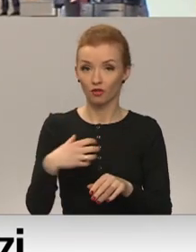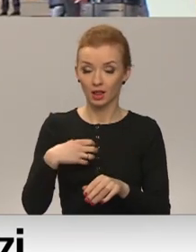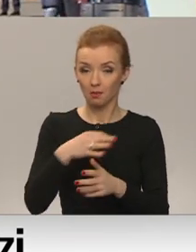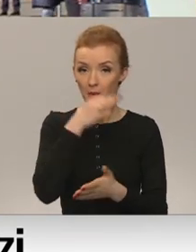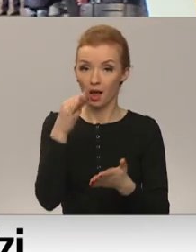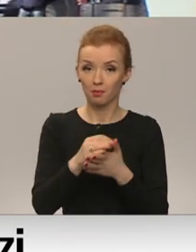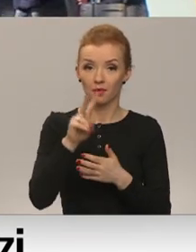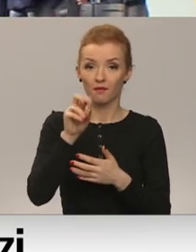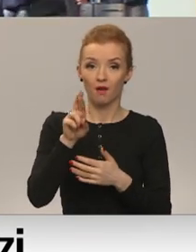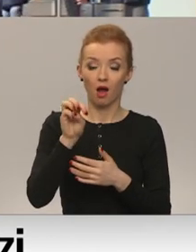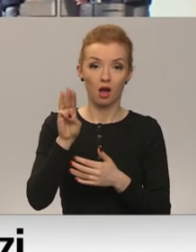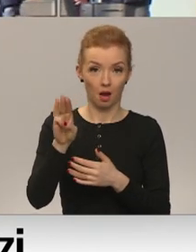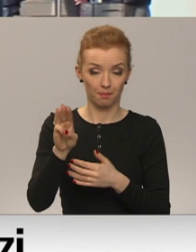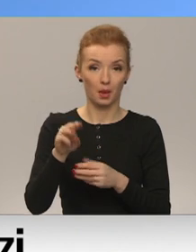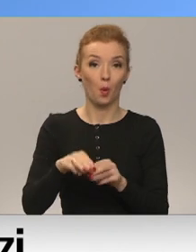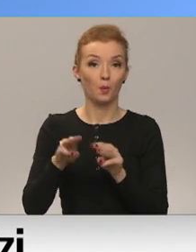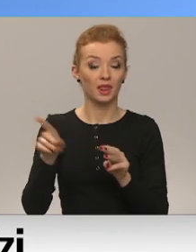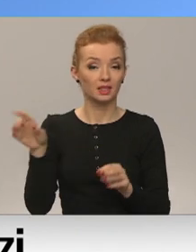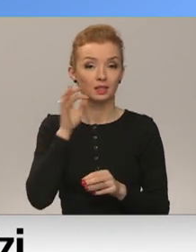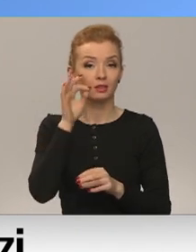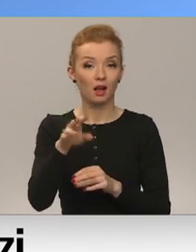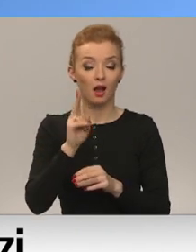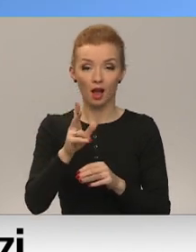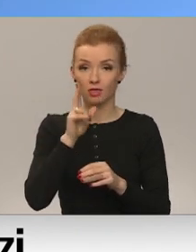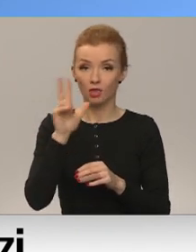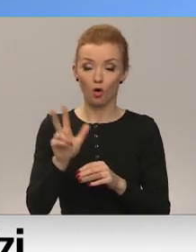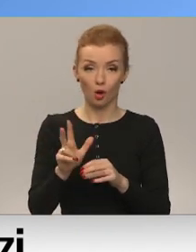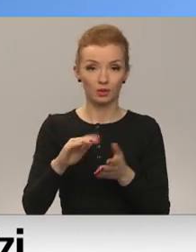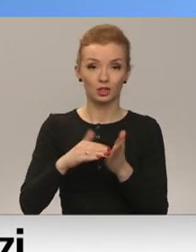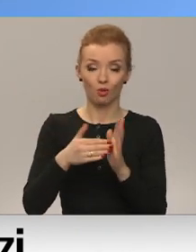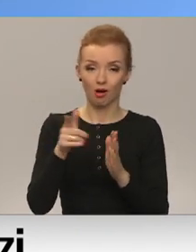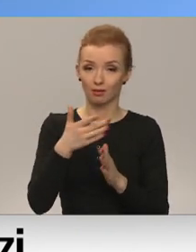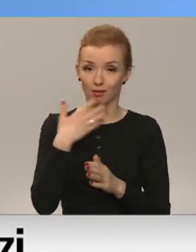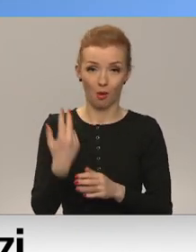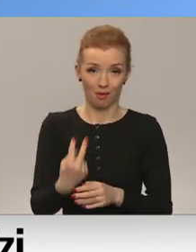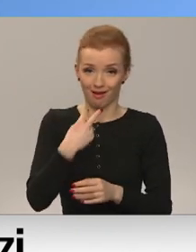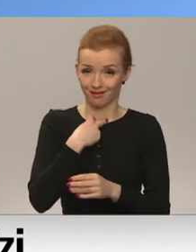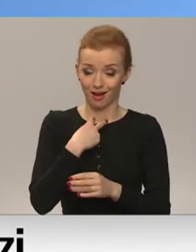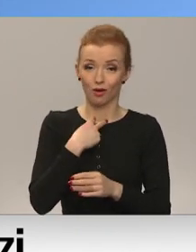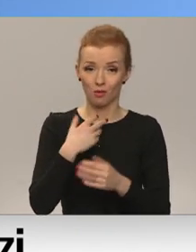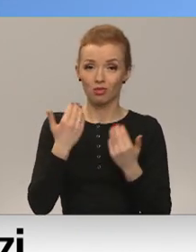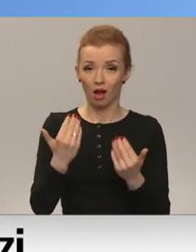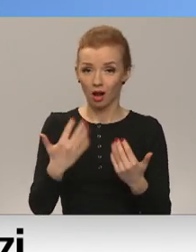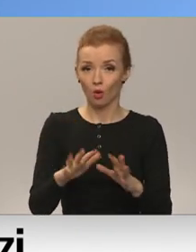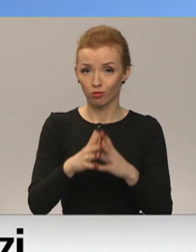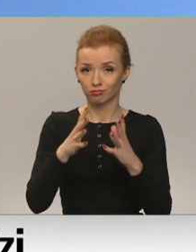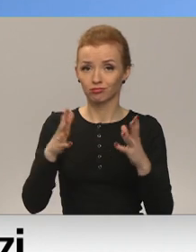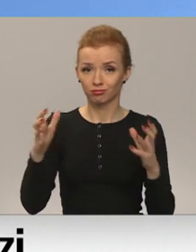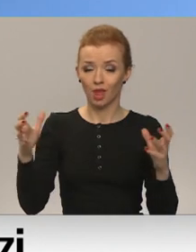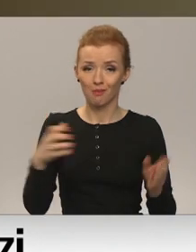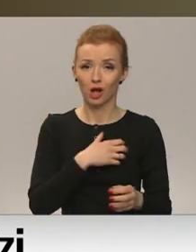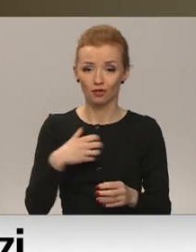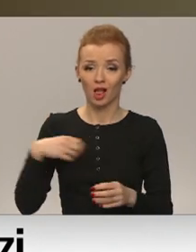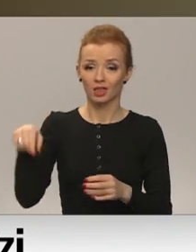un reģionālās attīstības ministrija norāda. Daugavpils situācija nav pārsteigums. Šobrīd ziņas nāk no daudzām vietvarām, ka naudas